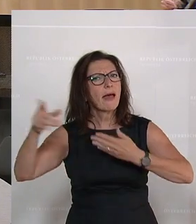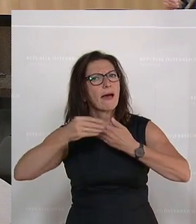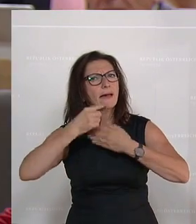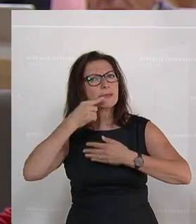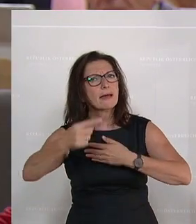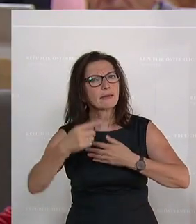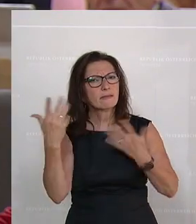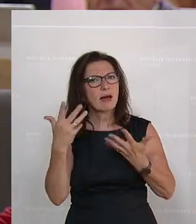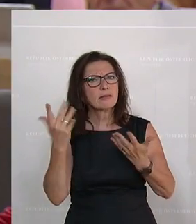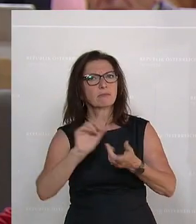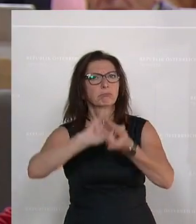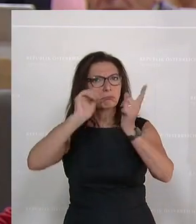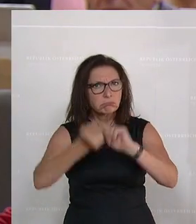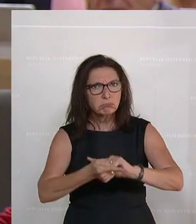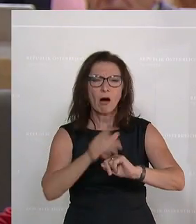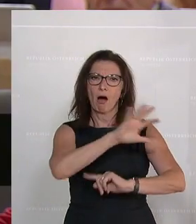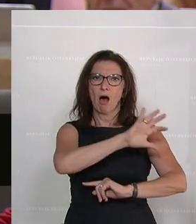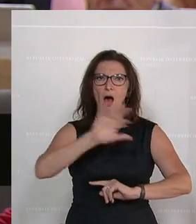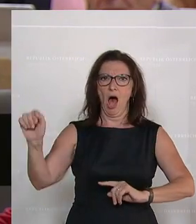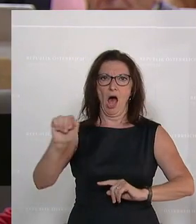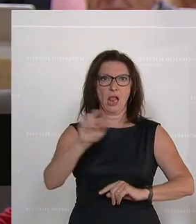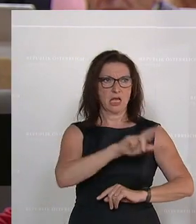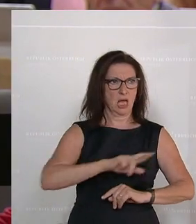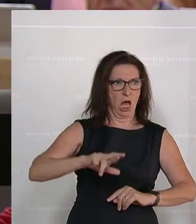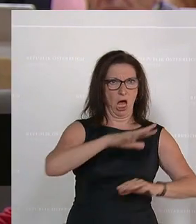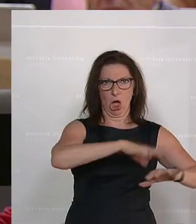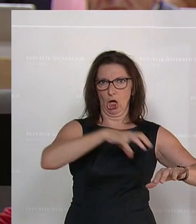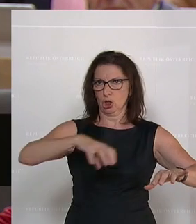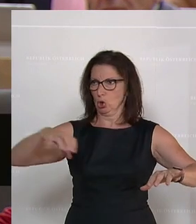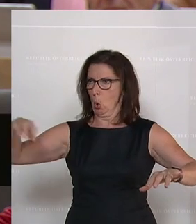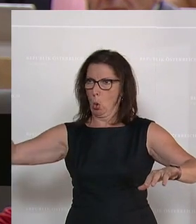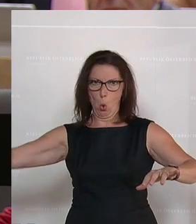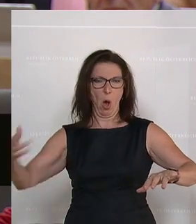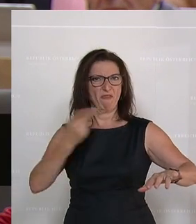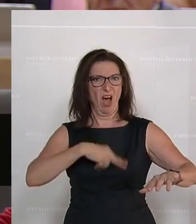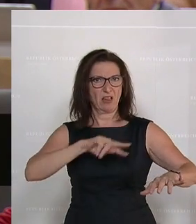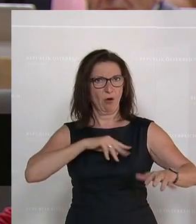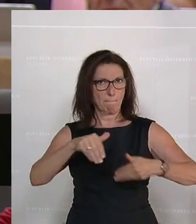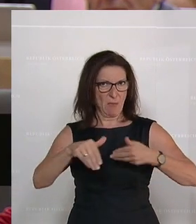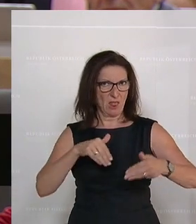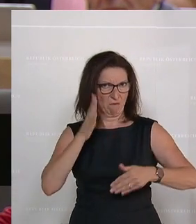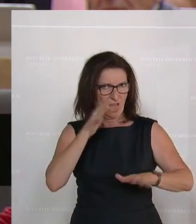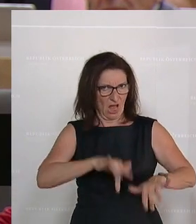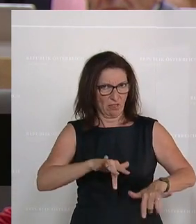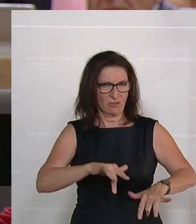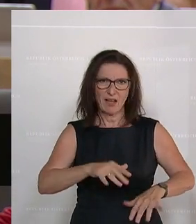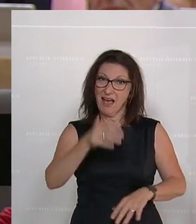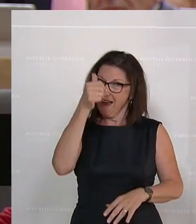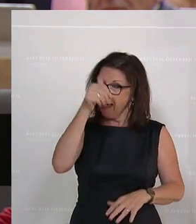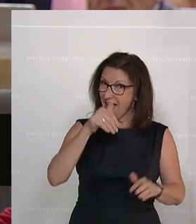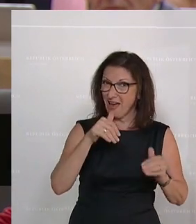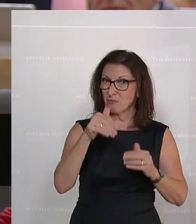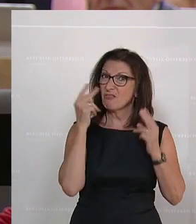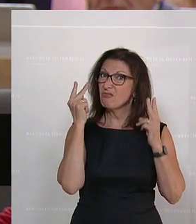stattdessen selbstverständlich alle ressort zuständigen minister ständig anwesend sein werden einer der wesentlichsten minister